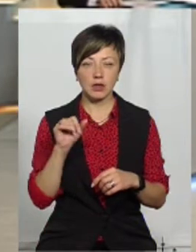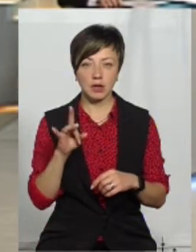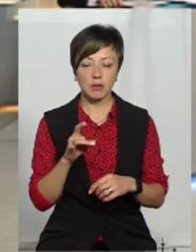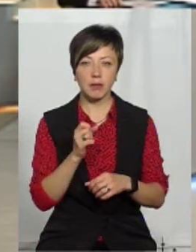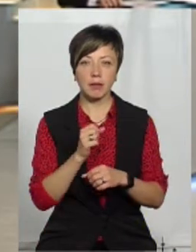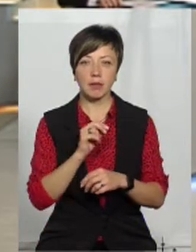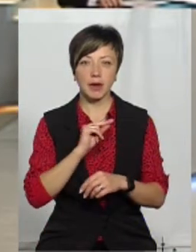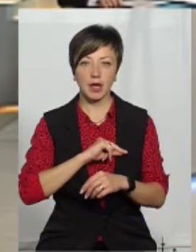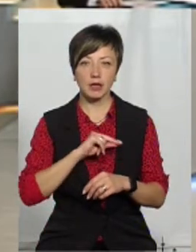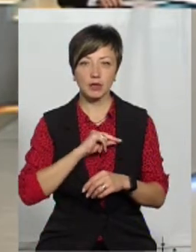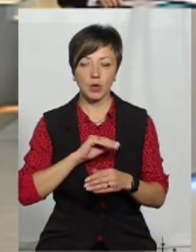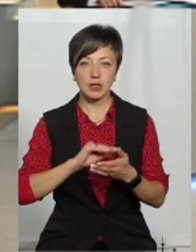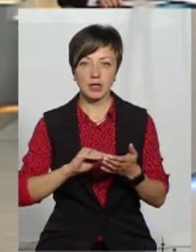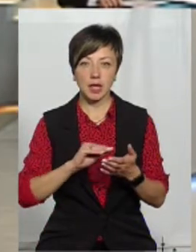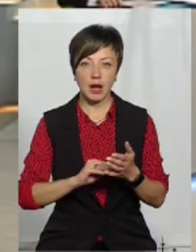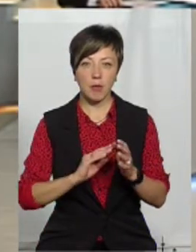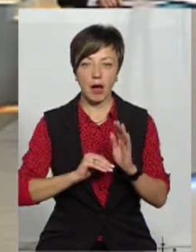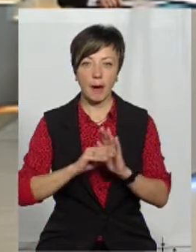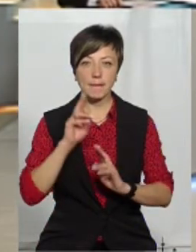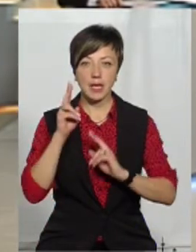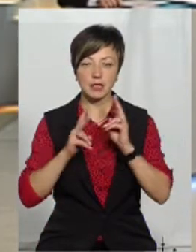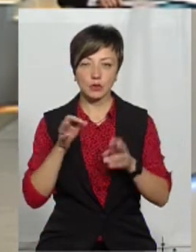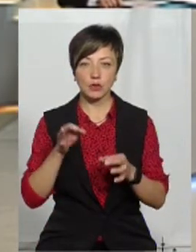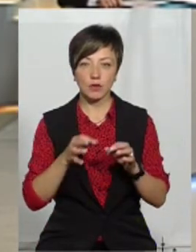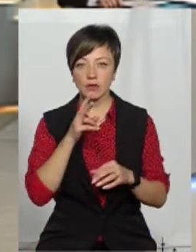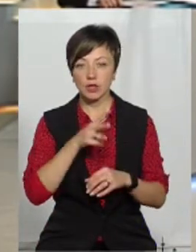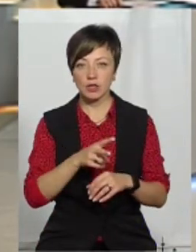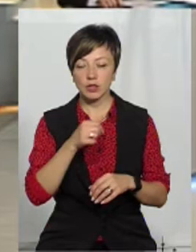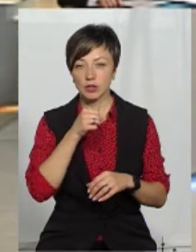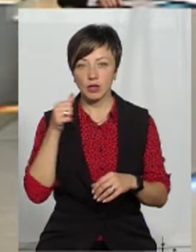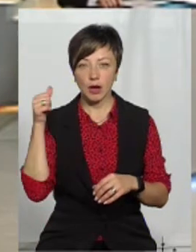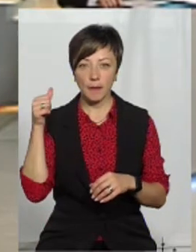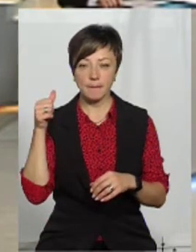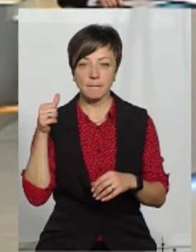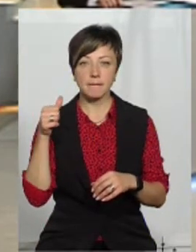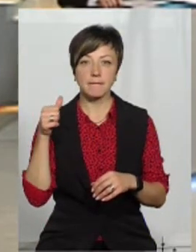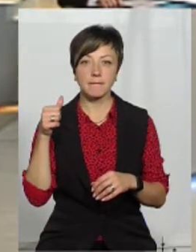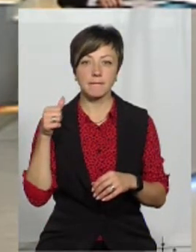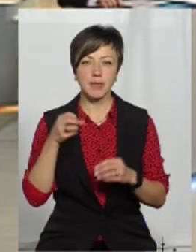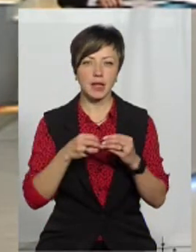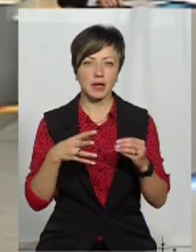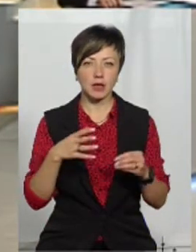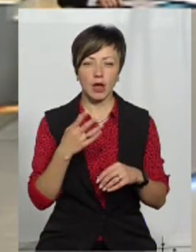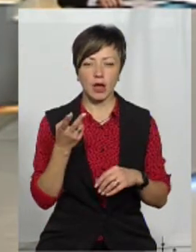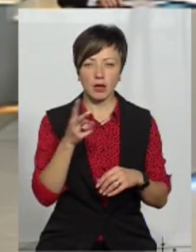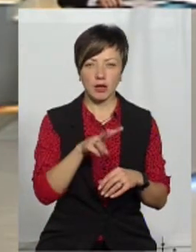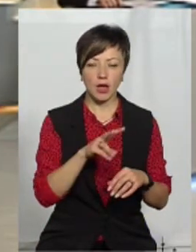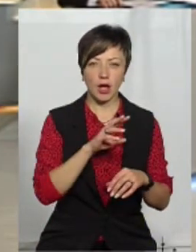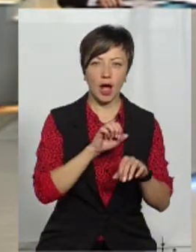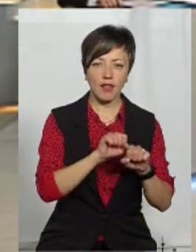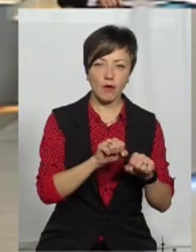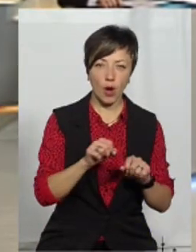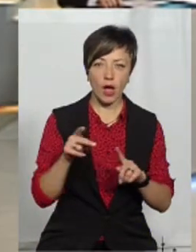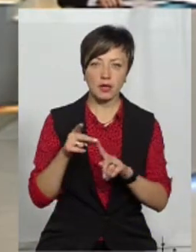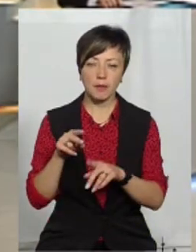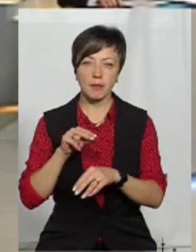суду. Перед цим, в 2017 році, переможцями були Богдан Ткачук та Віктор Захарчук. Один з них практикуючий адвокат,